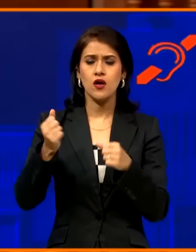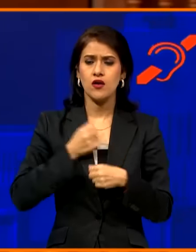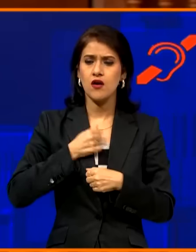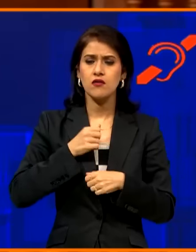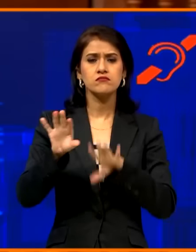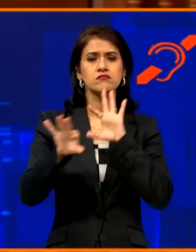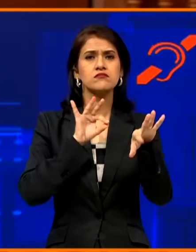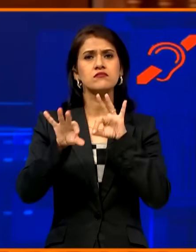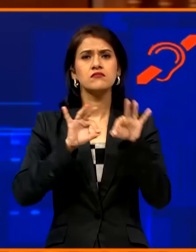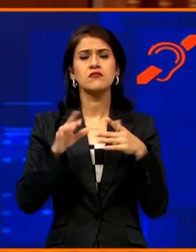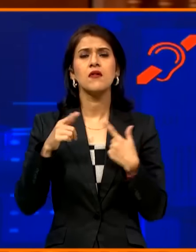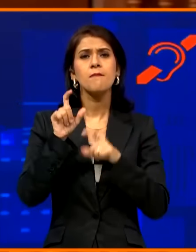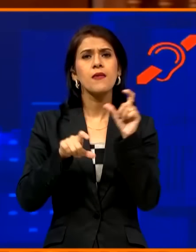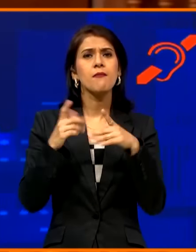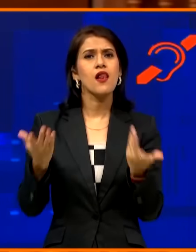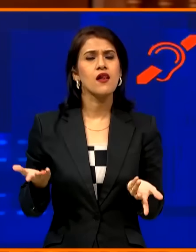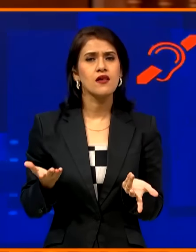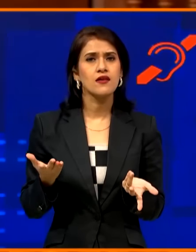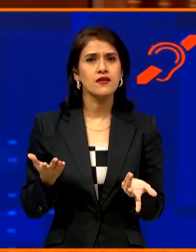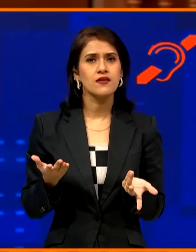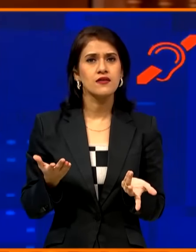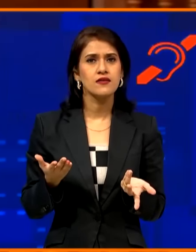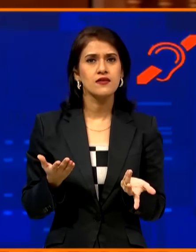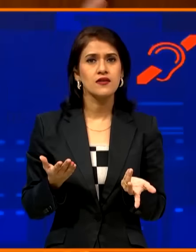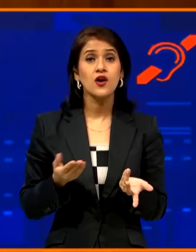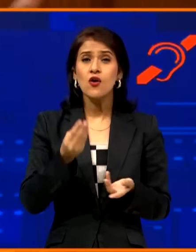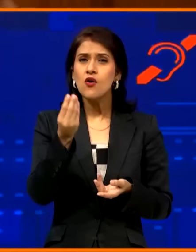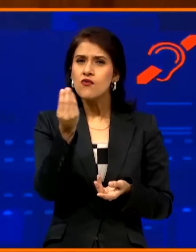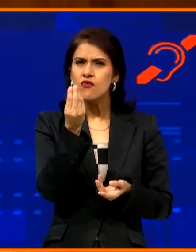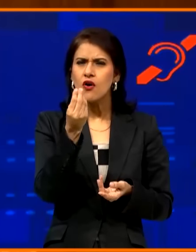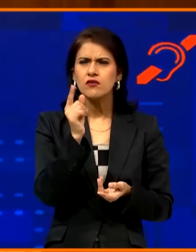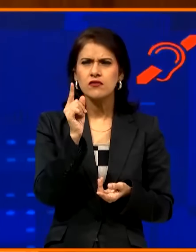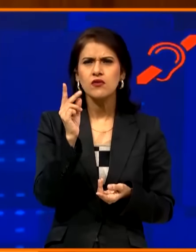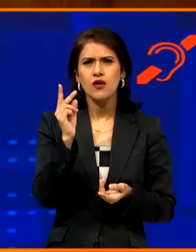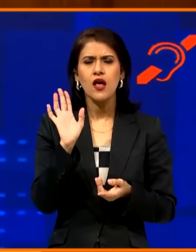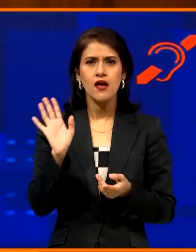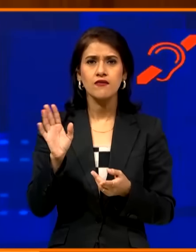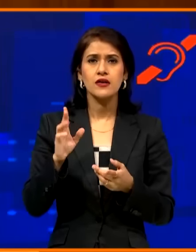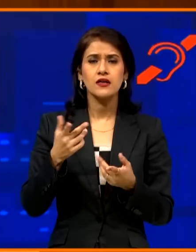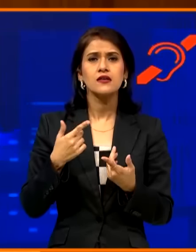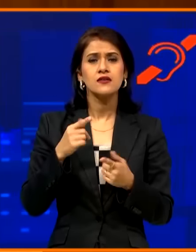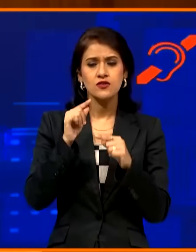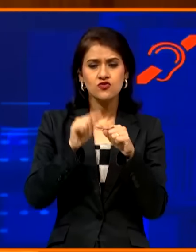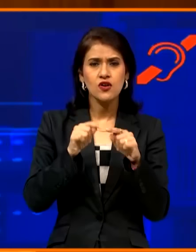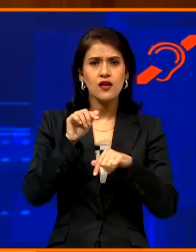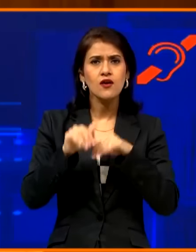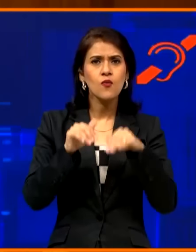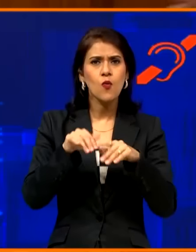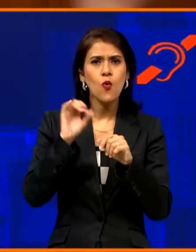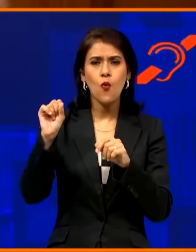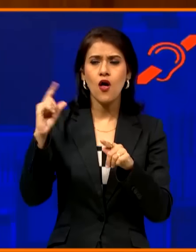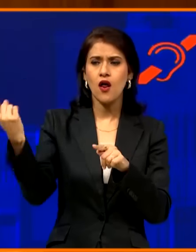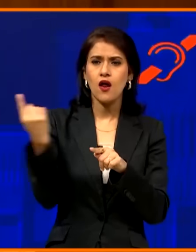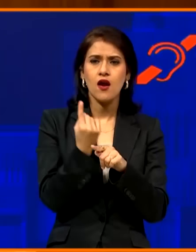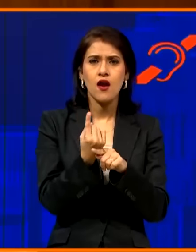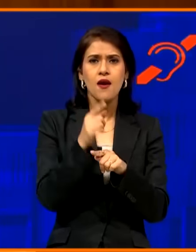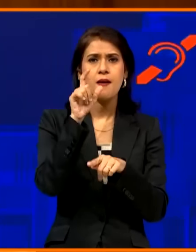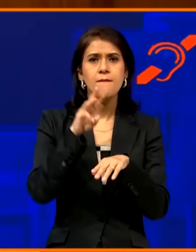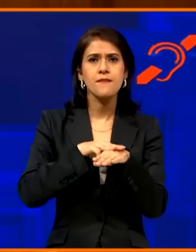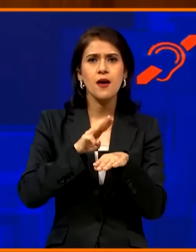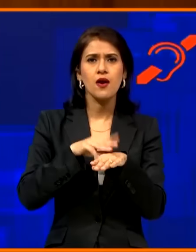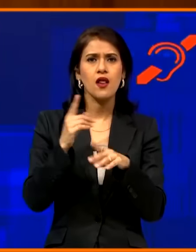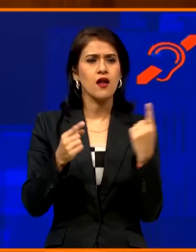लेती हैं सिलेक्शन करके वो कुछ कुछ थोड़ा सा एक पार्ट है उसका इलेक्शन क के मुत वलियों के यहां से एक मेंबर आ जाएगा फला जगह से